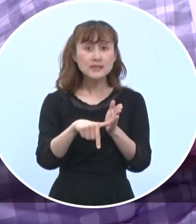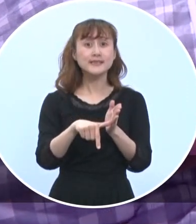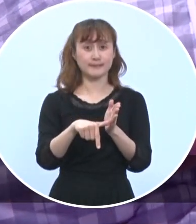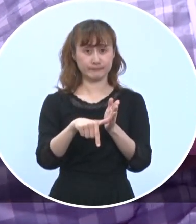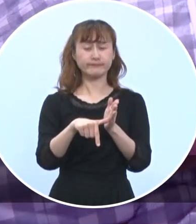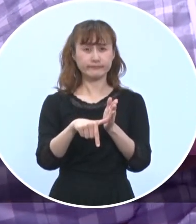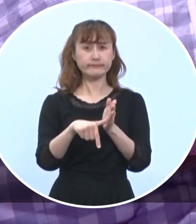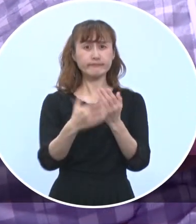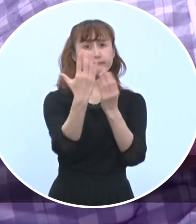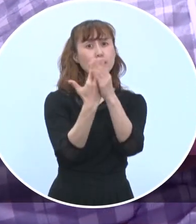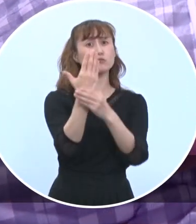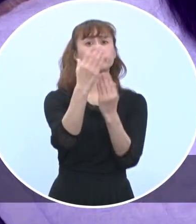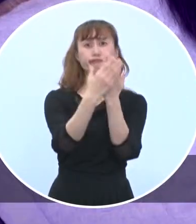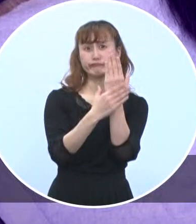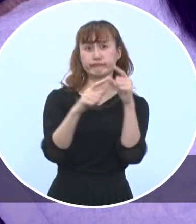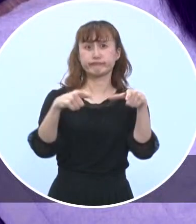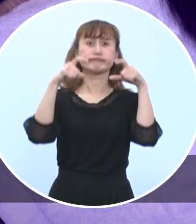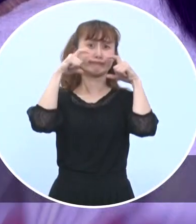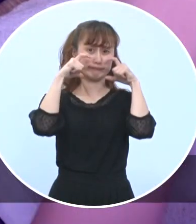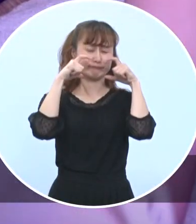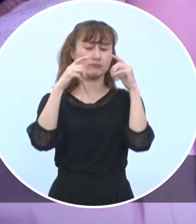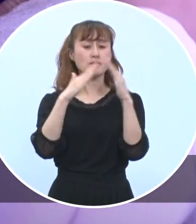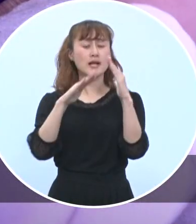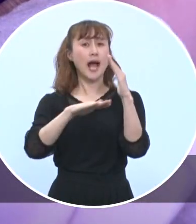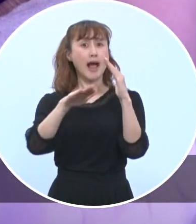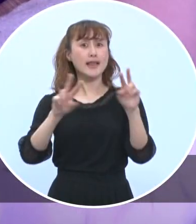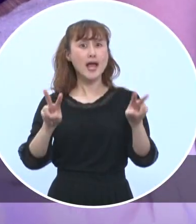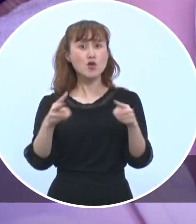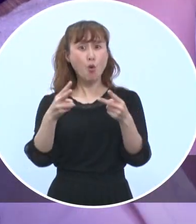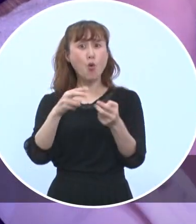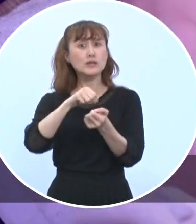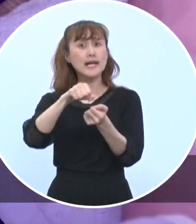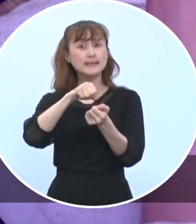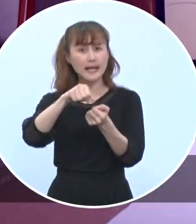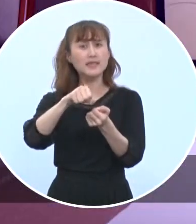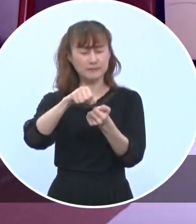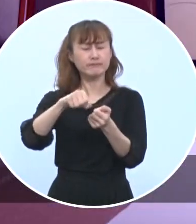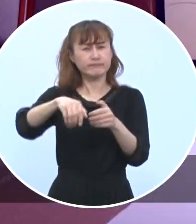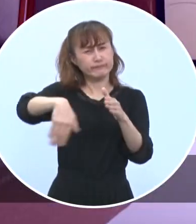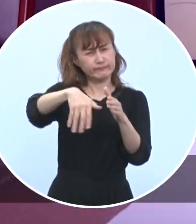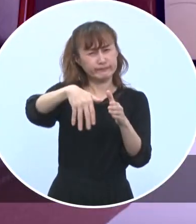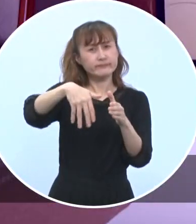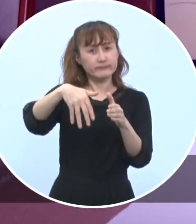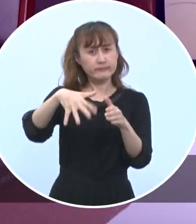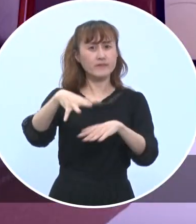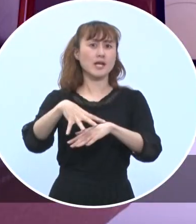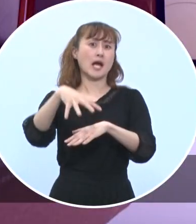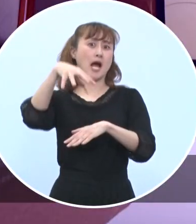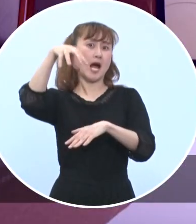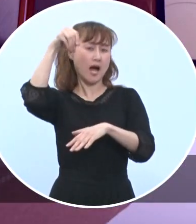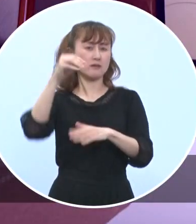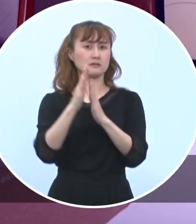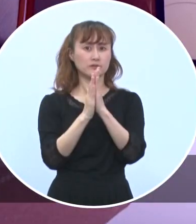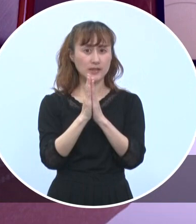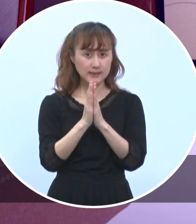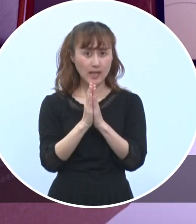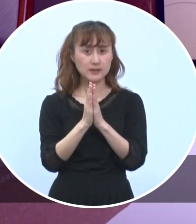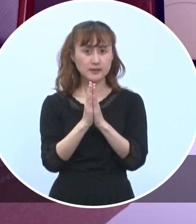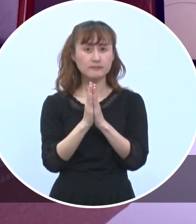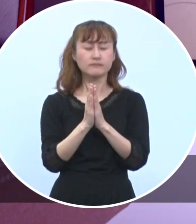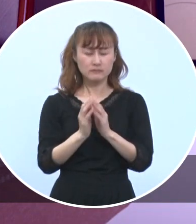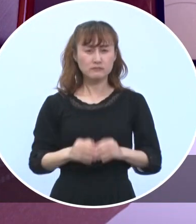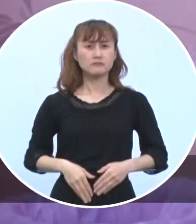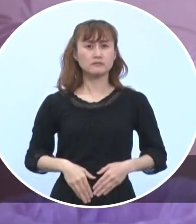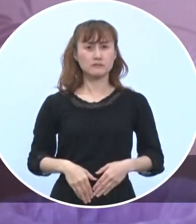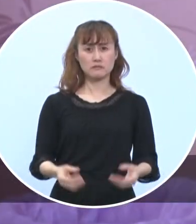な家庭用洗剤で洗濯し完全に乾かしてください。また感染者が鼻を噛んだティ